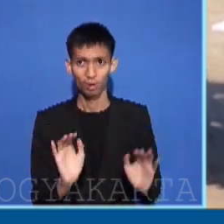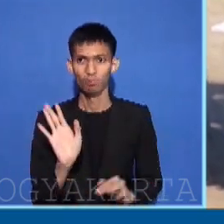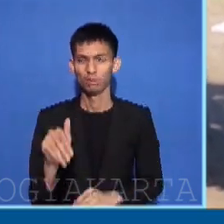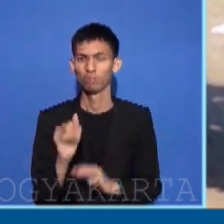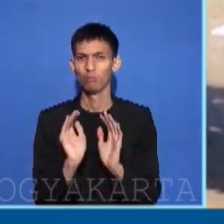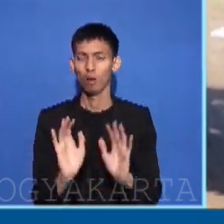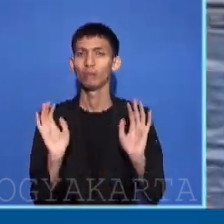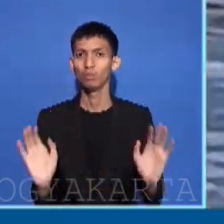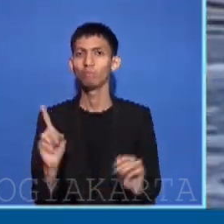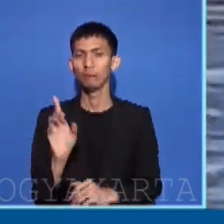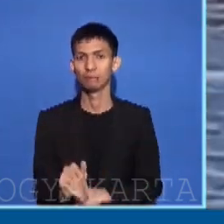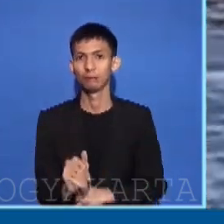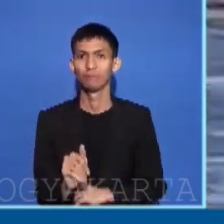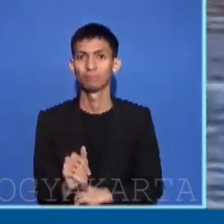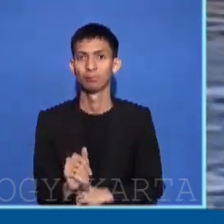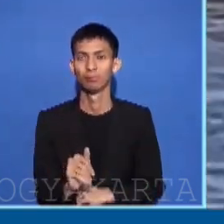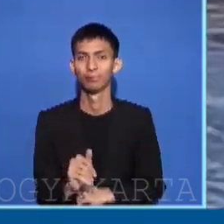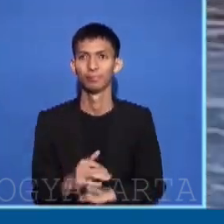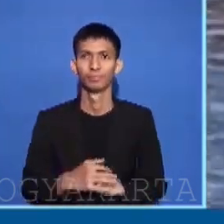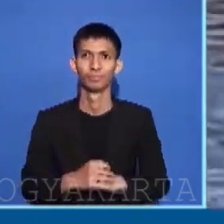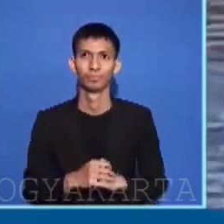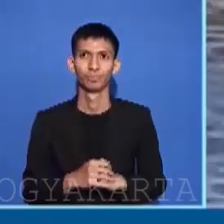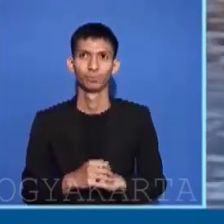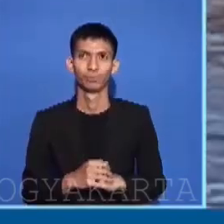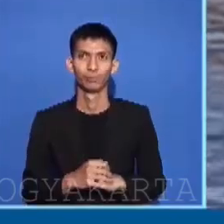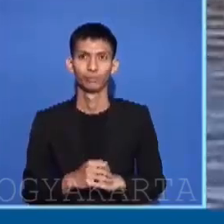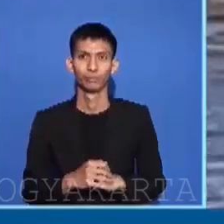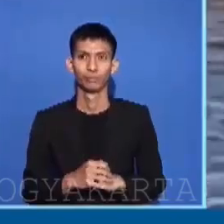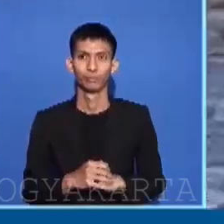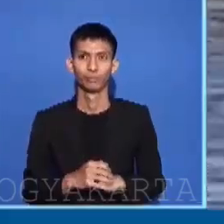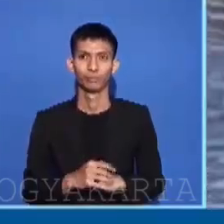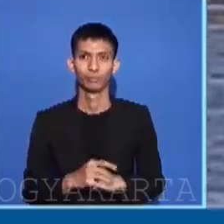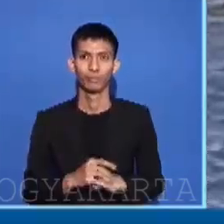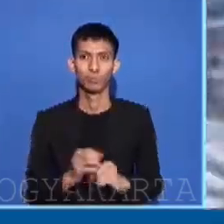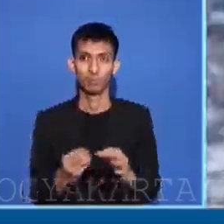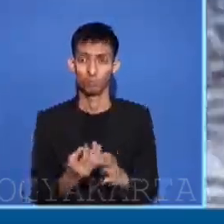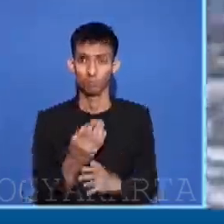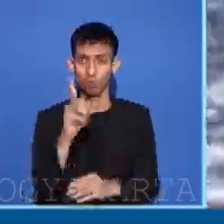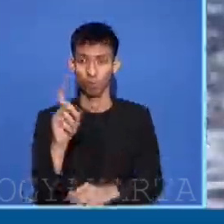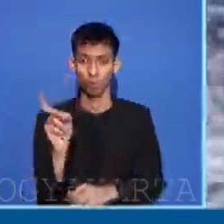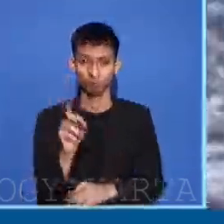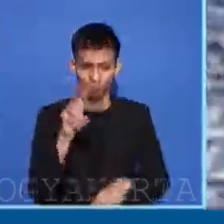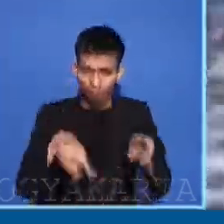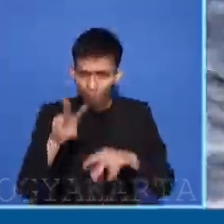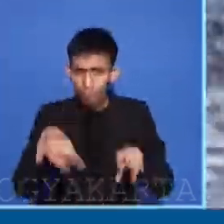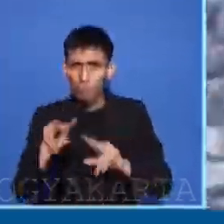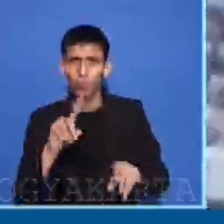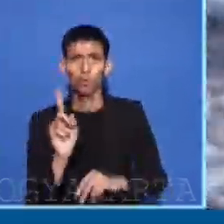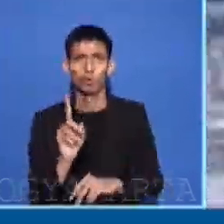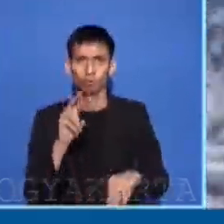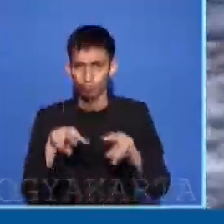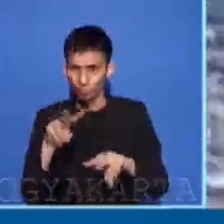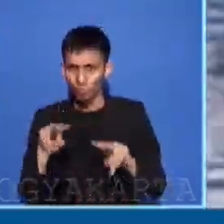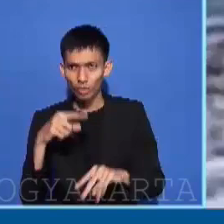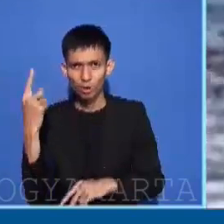tasih kata. Okay. Kadang tani urang yang papan menika sejatosipun sampun gretih nitip reksa kawontenan tambak lan urang